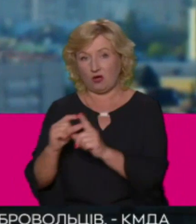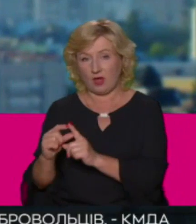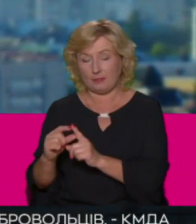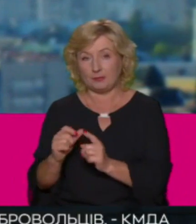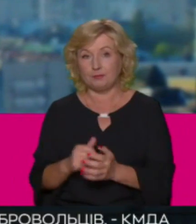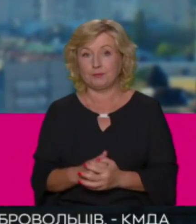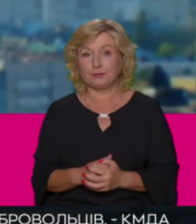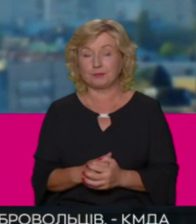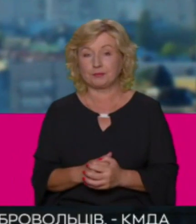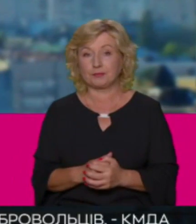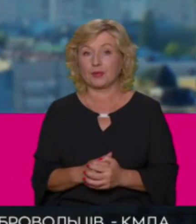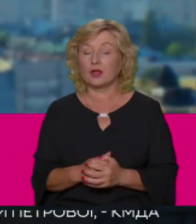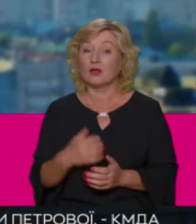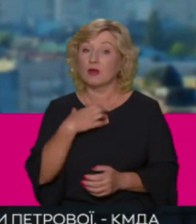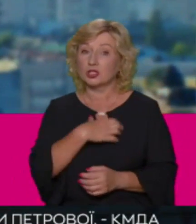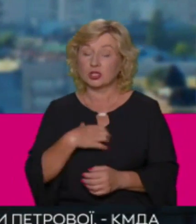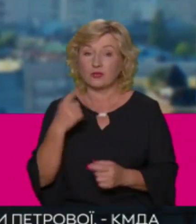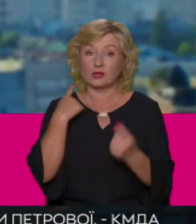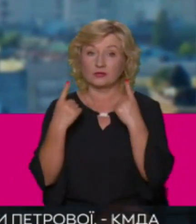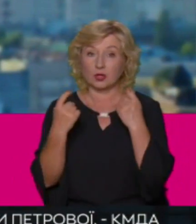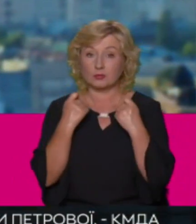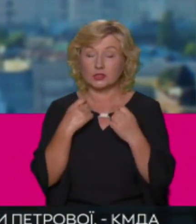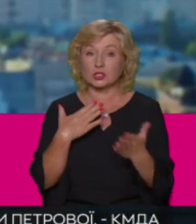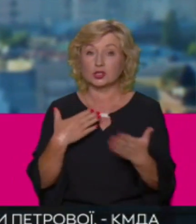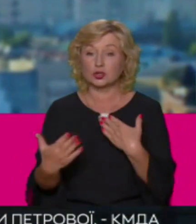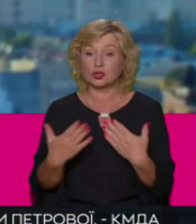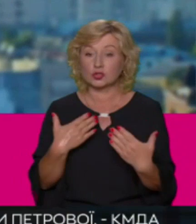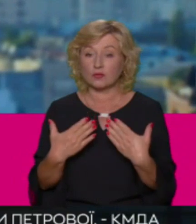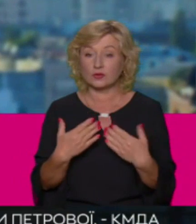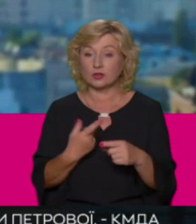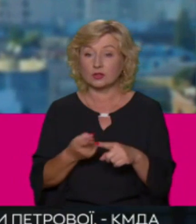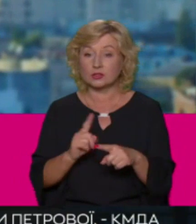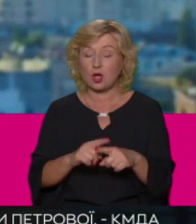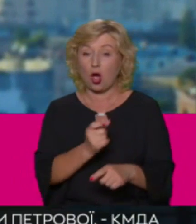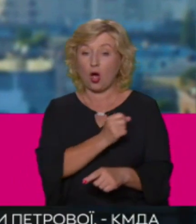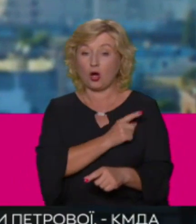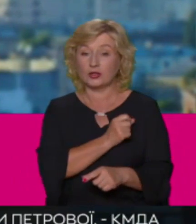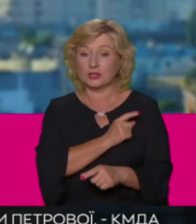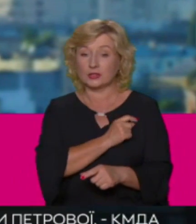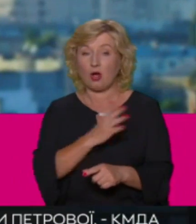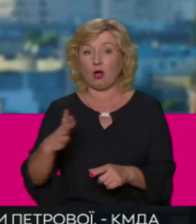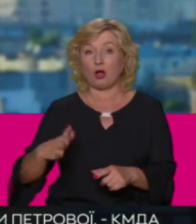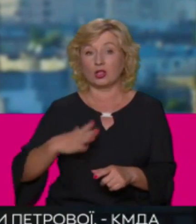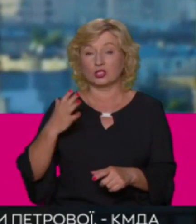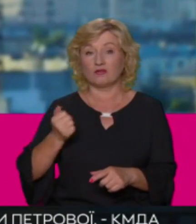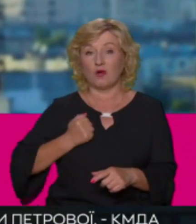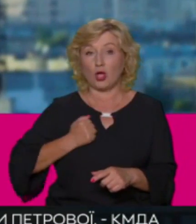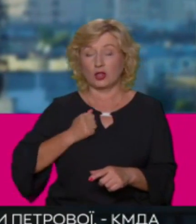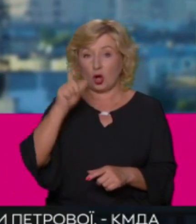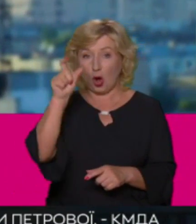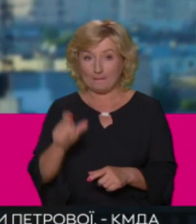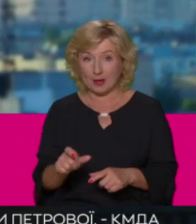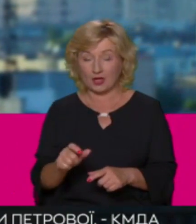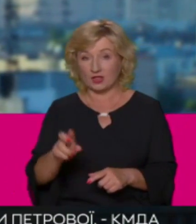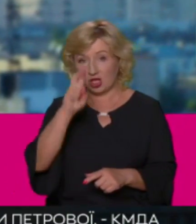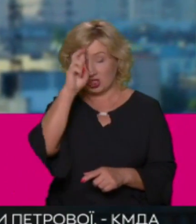І от, до речі, важлива інформація стосовно от цього одеського колишнього воєнкома. Так от, Державне